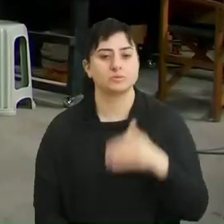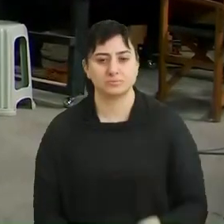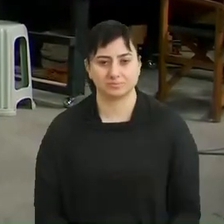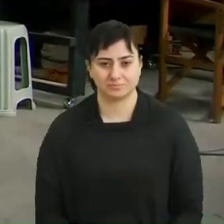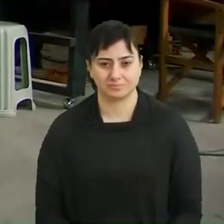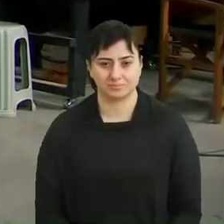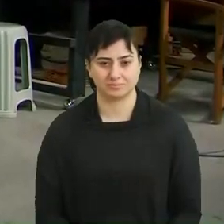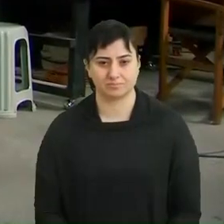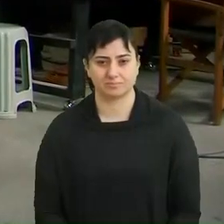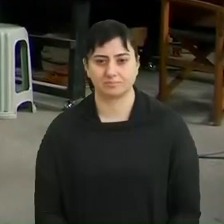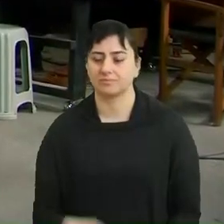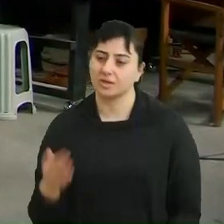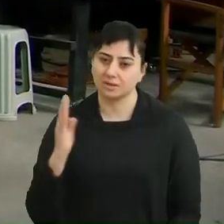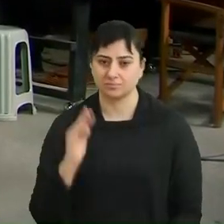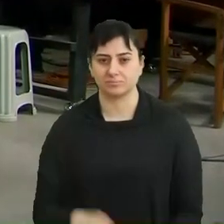valla. Tamam,